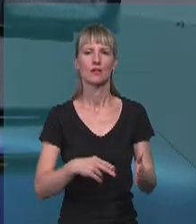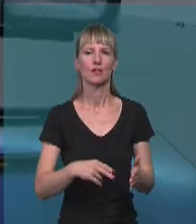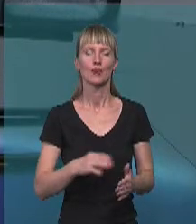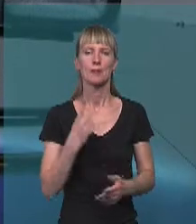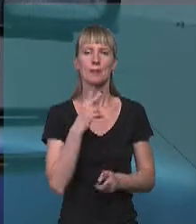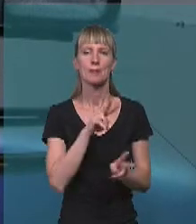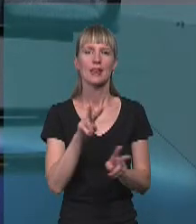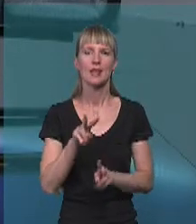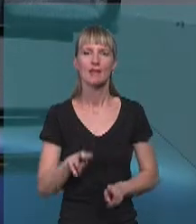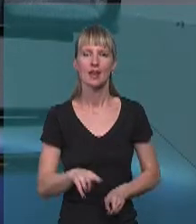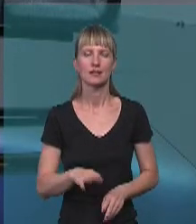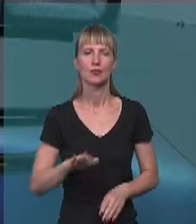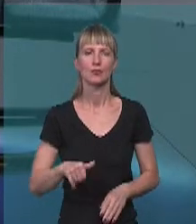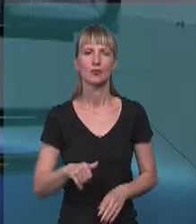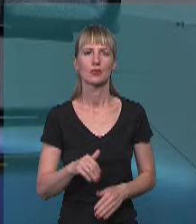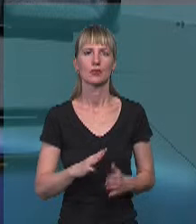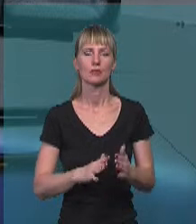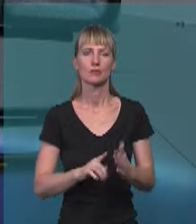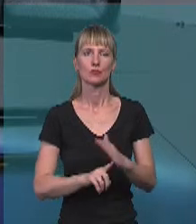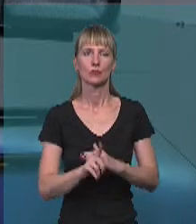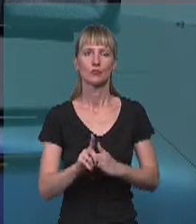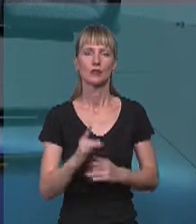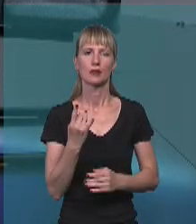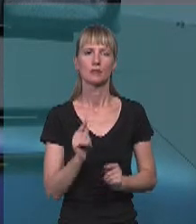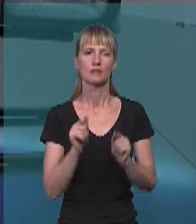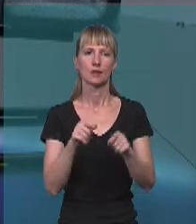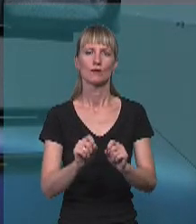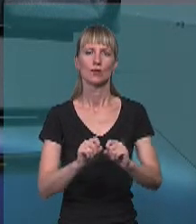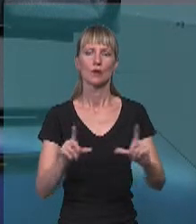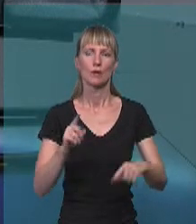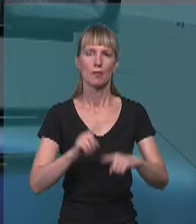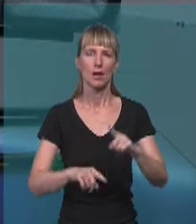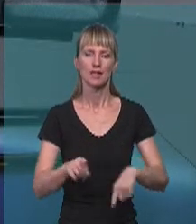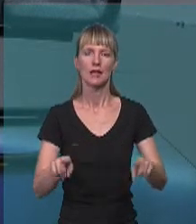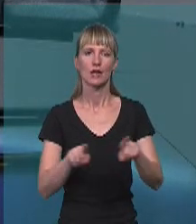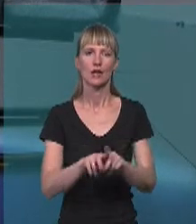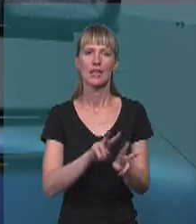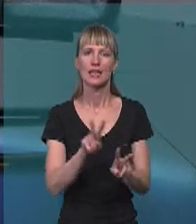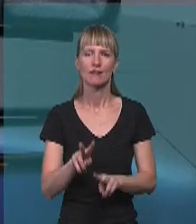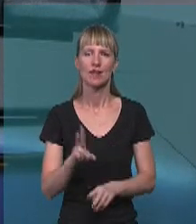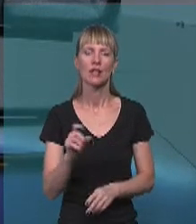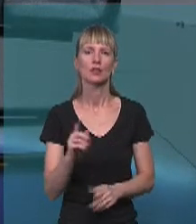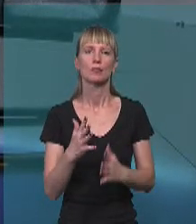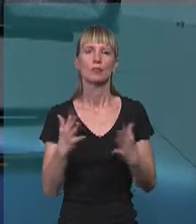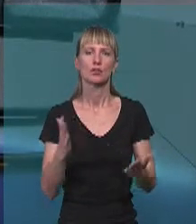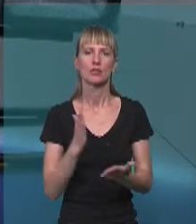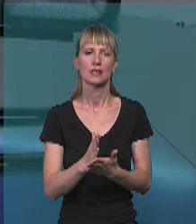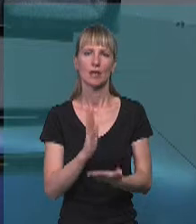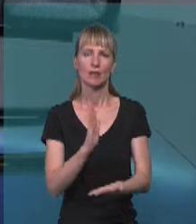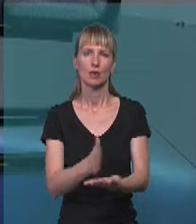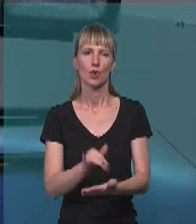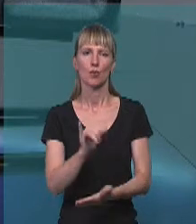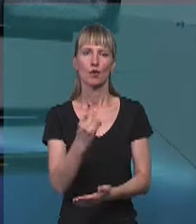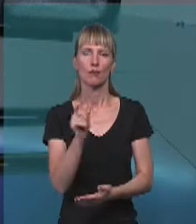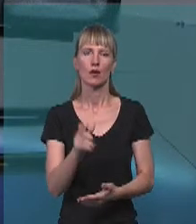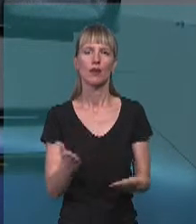так, придивлятися. Дитини. Далі починається, пішла дитина в школу, батьки теж дивляться, на що більше є б спрямування у